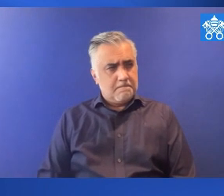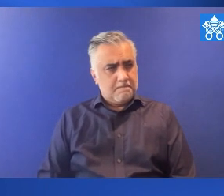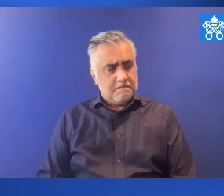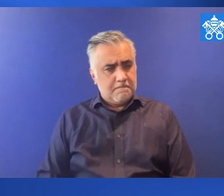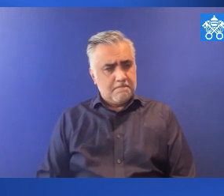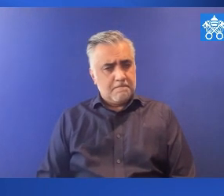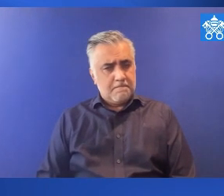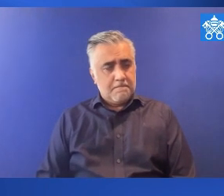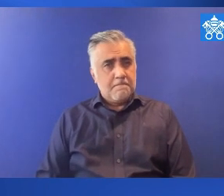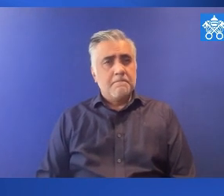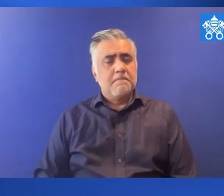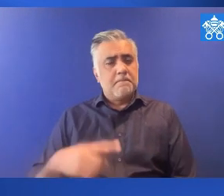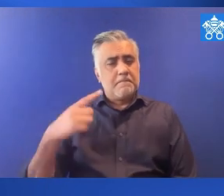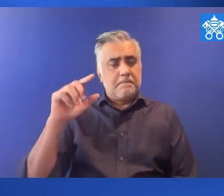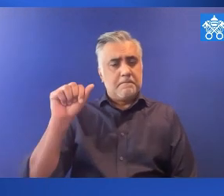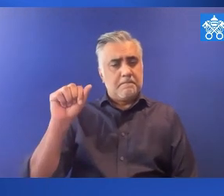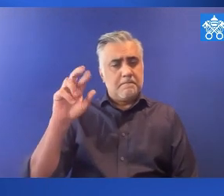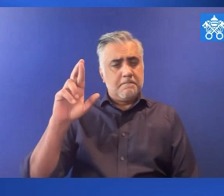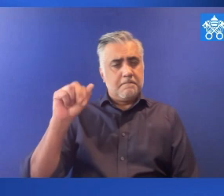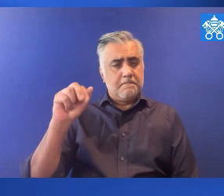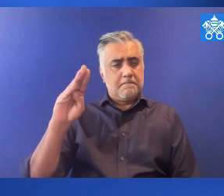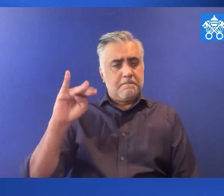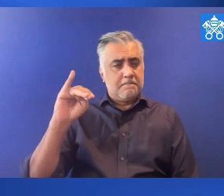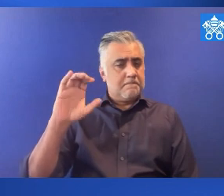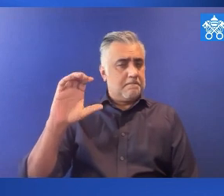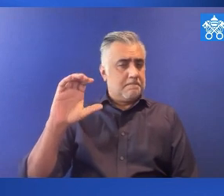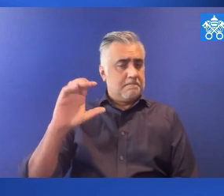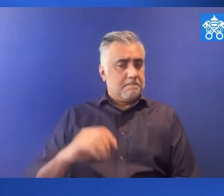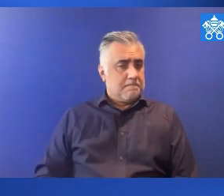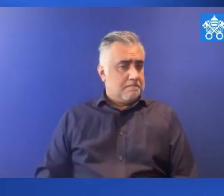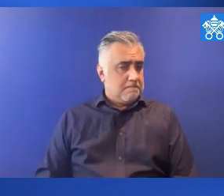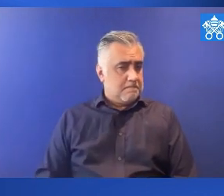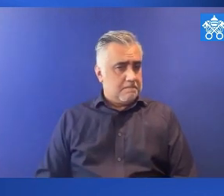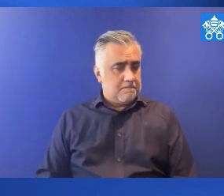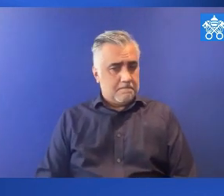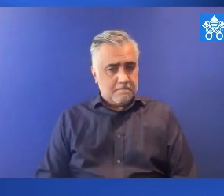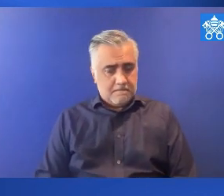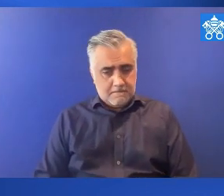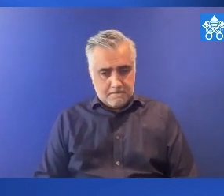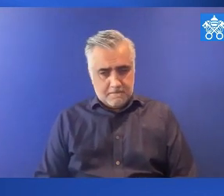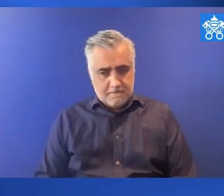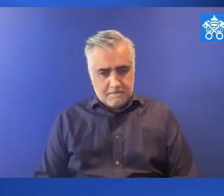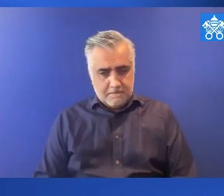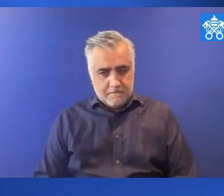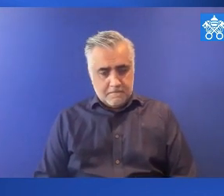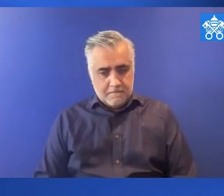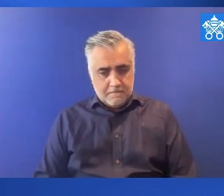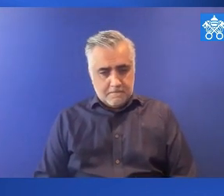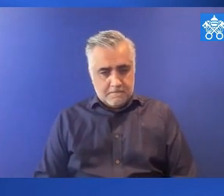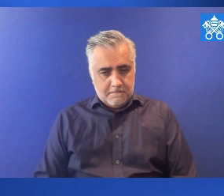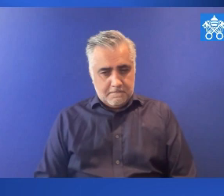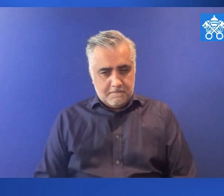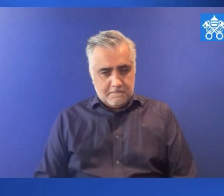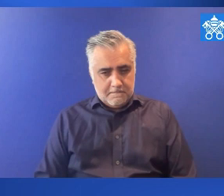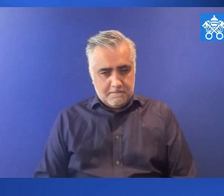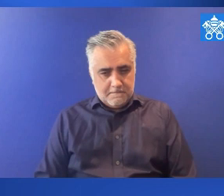قراءة من سفر المزامير. إلى الله وحده تطمئن نفسي ومن عنده